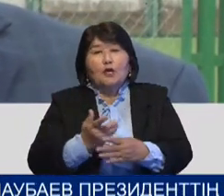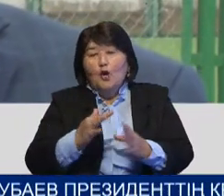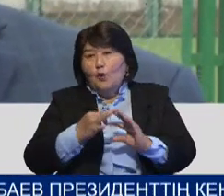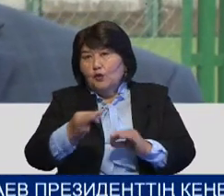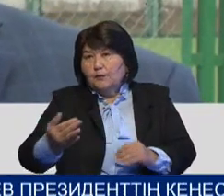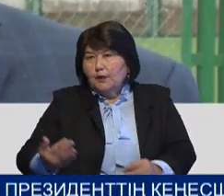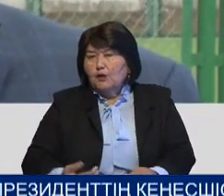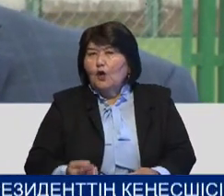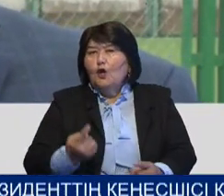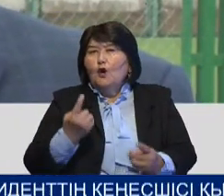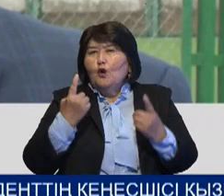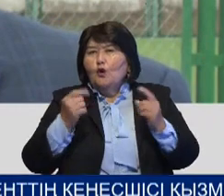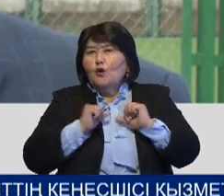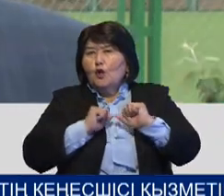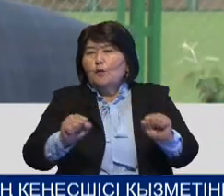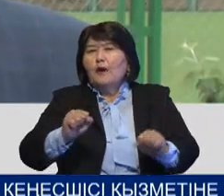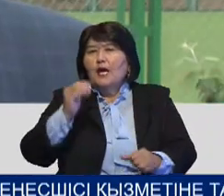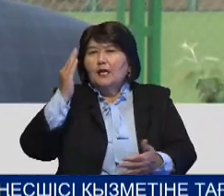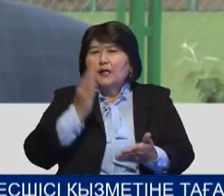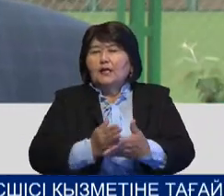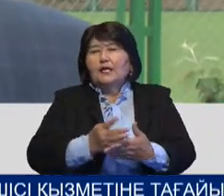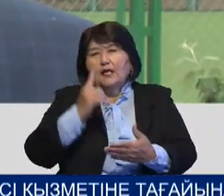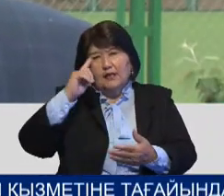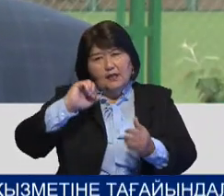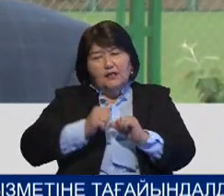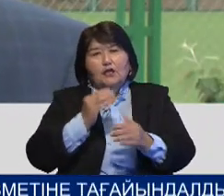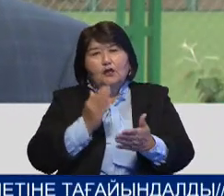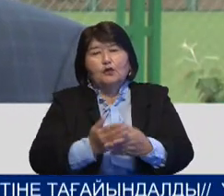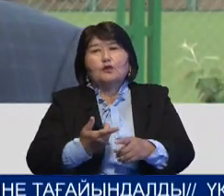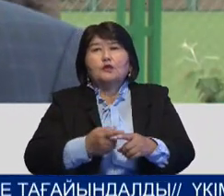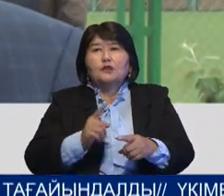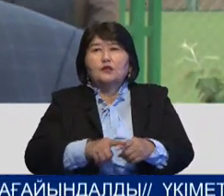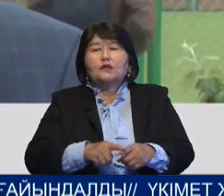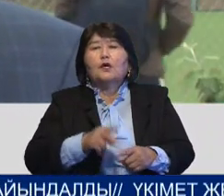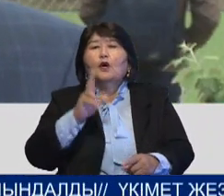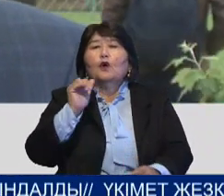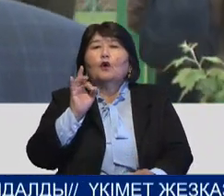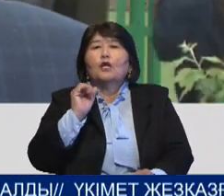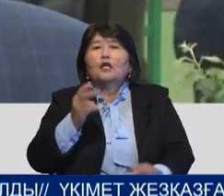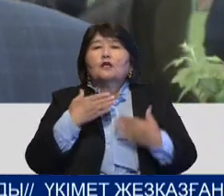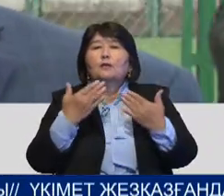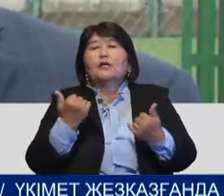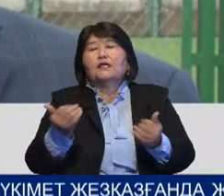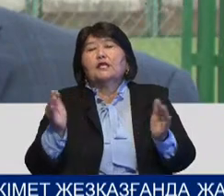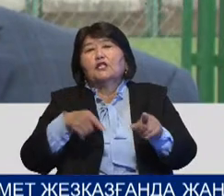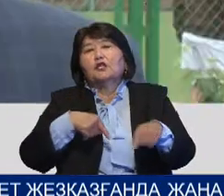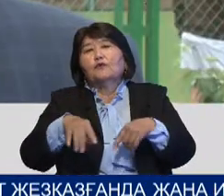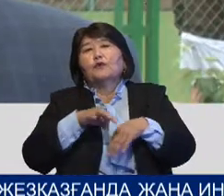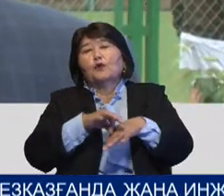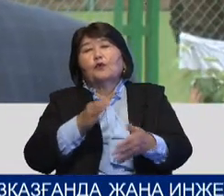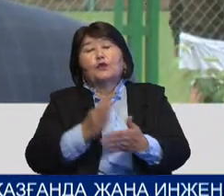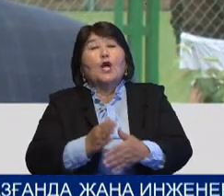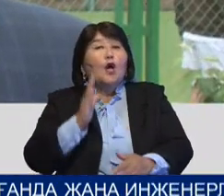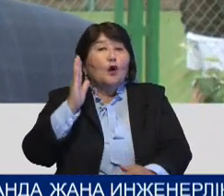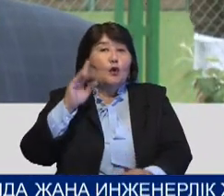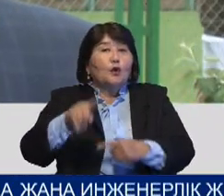мекенде тұрған үлкен батыр ағалары бар екенін ескере жүрсін деп жылда құран бағыштап осында кіші футболдан турнир өткізіп жүрміз. Құдай